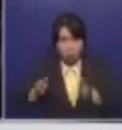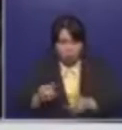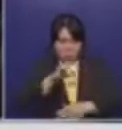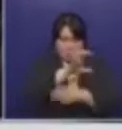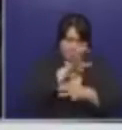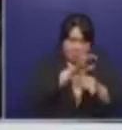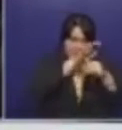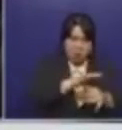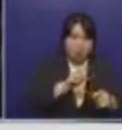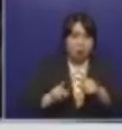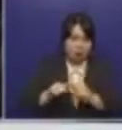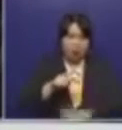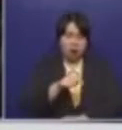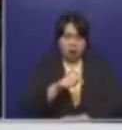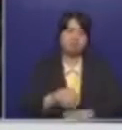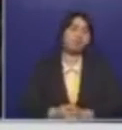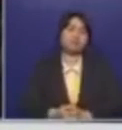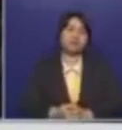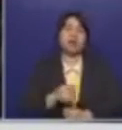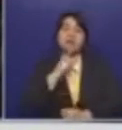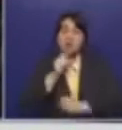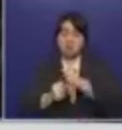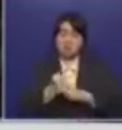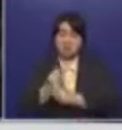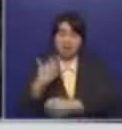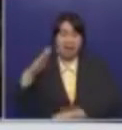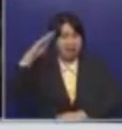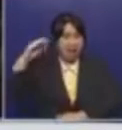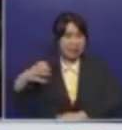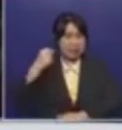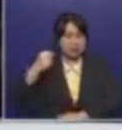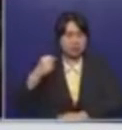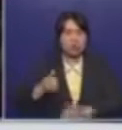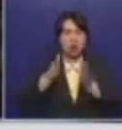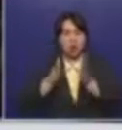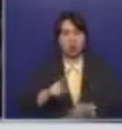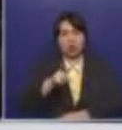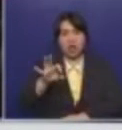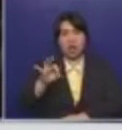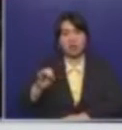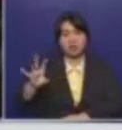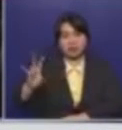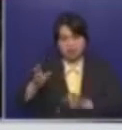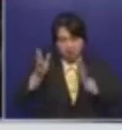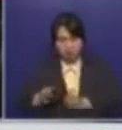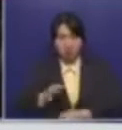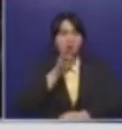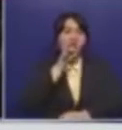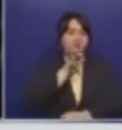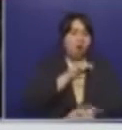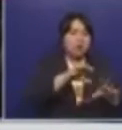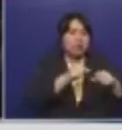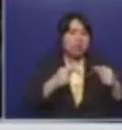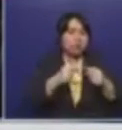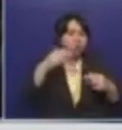และข่มขู่ยุค5ปีใต้คสช.มีประชาชนมากกว่า197คนถูกตั้งข้อหาด้วยพ.ร.บ.คอมพิวเตอ